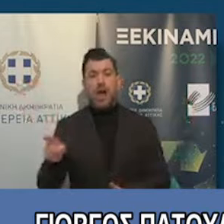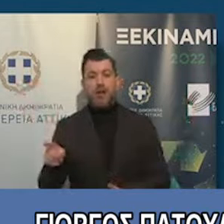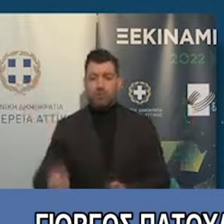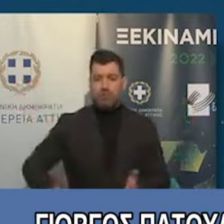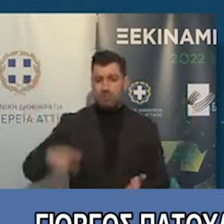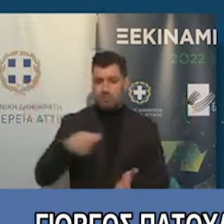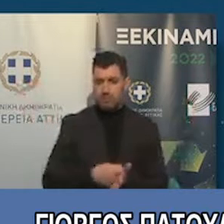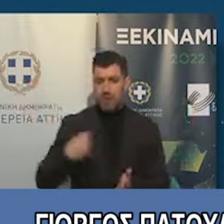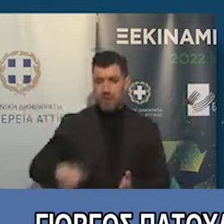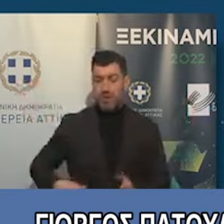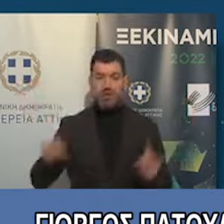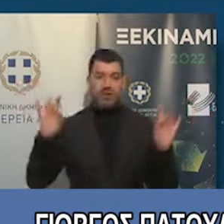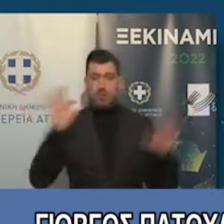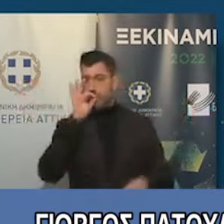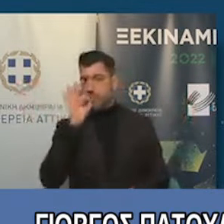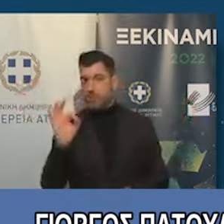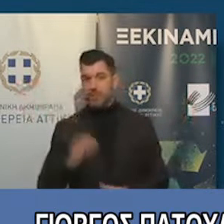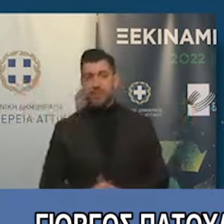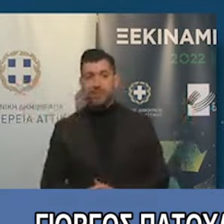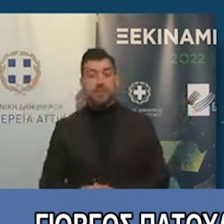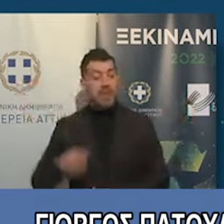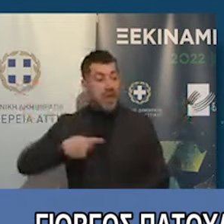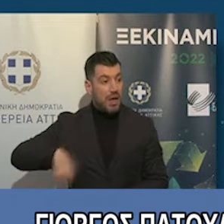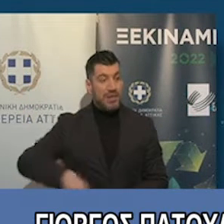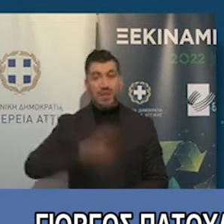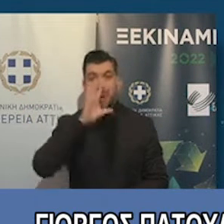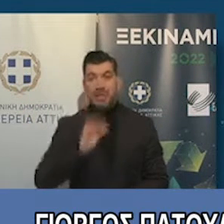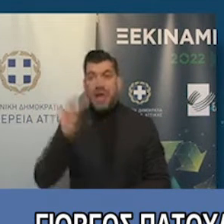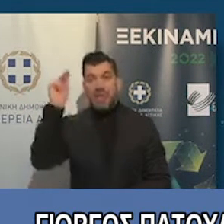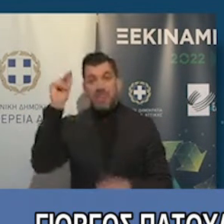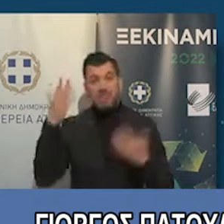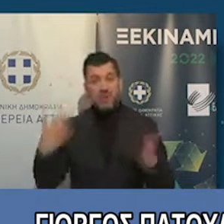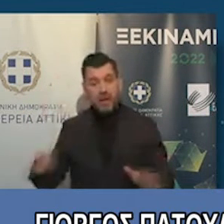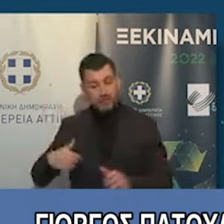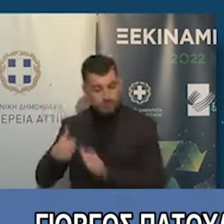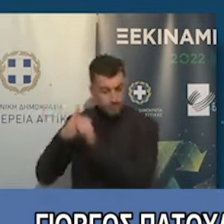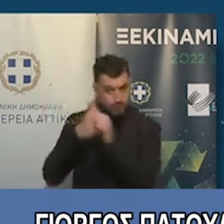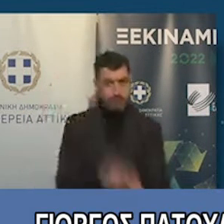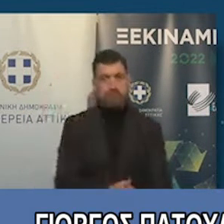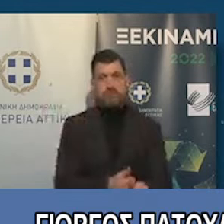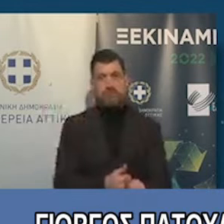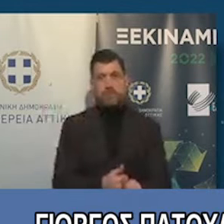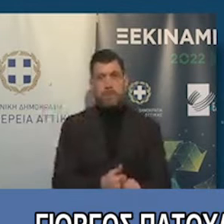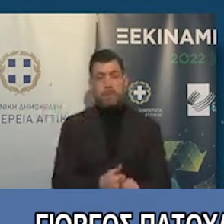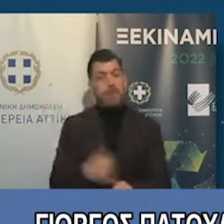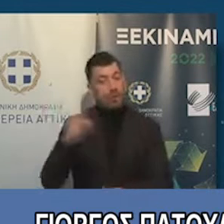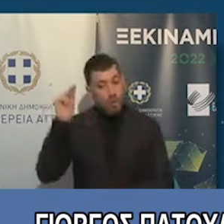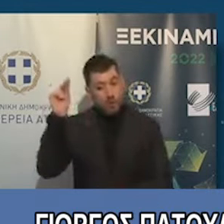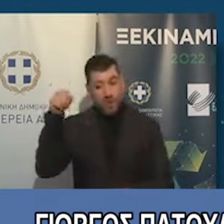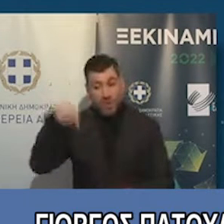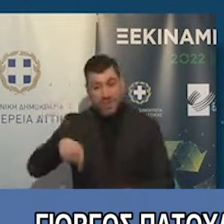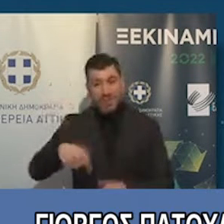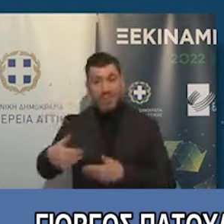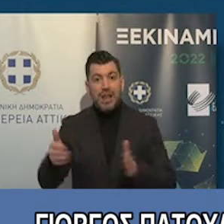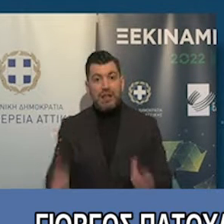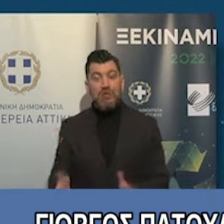ενέργειες, απόλυτα συνεπείς στις δεσμεύσεις που είχαμε δώσει σε αυτήν εδώ την αίθουσα, το Γενάρη του 20, δίνουμε